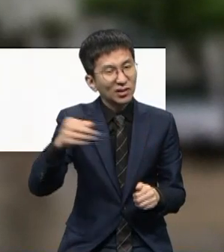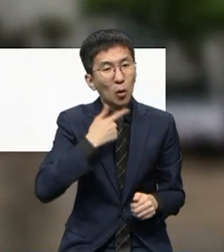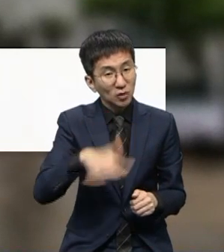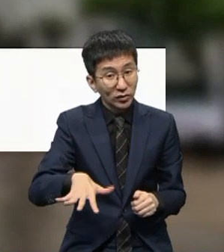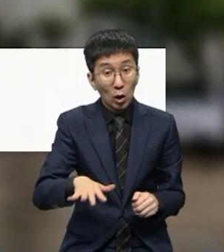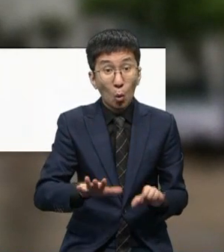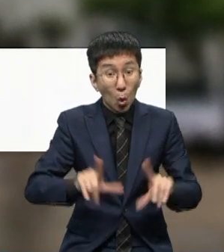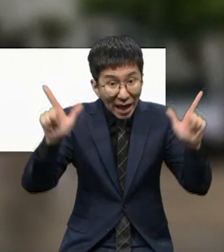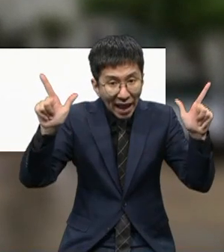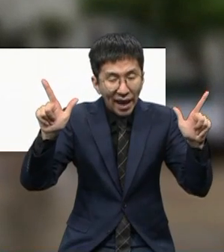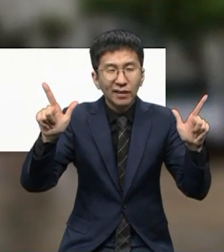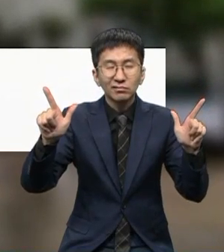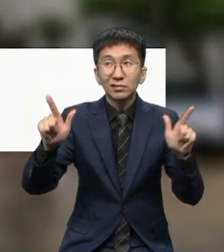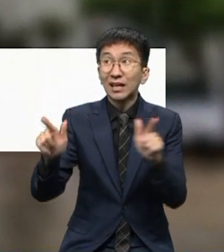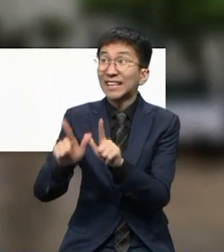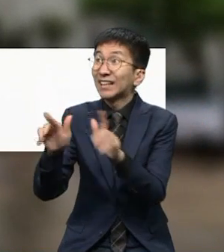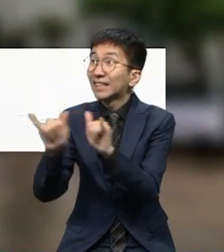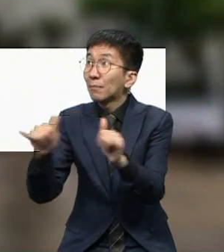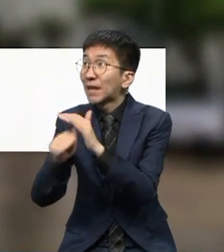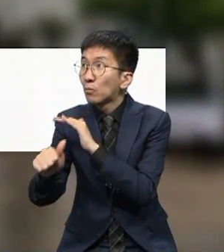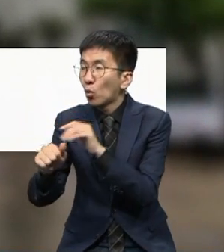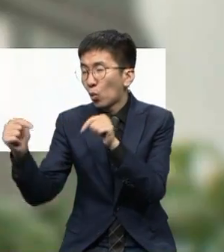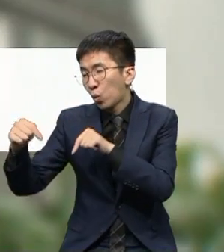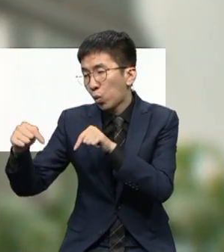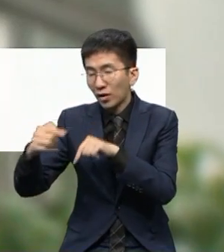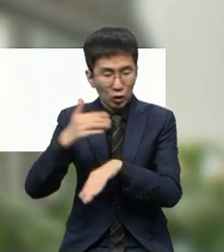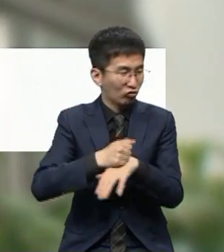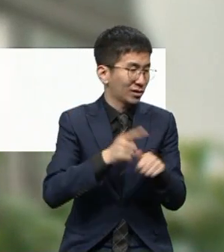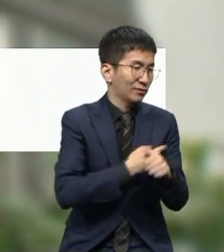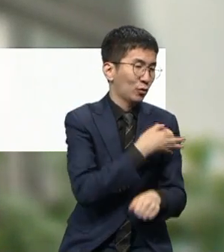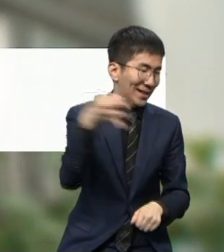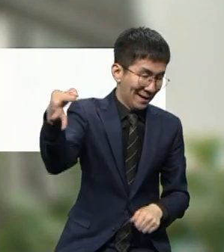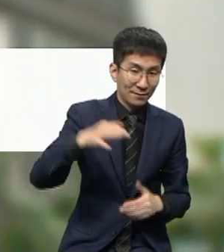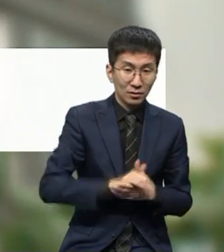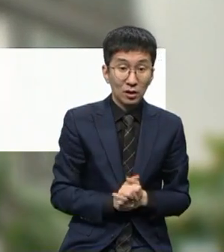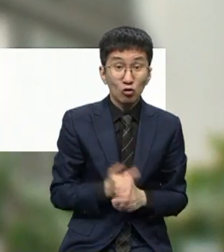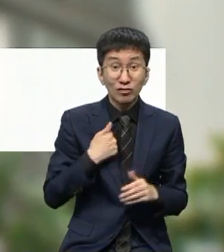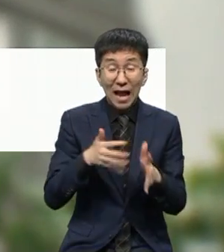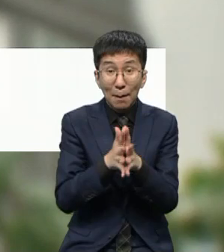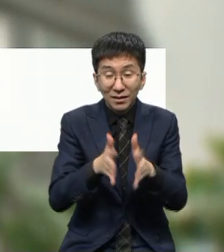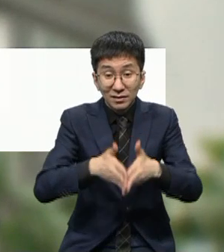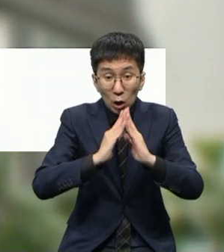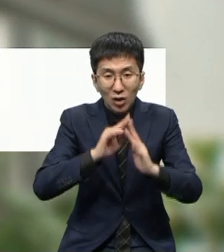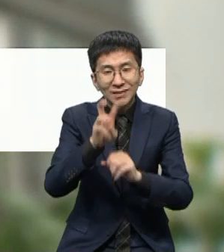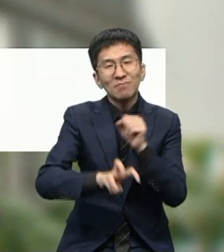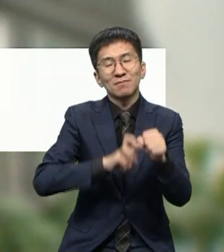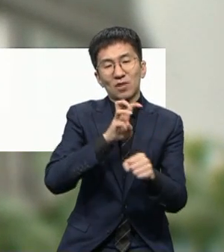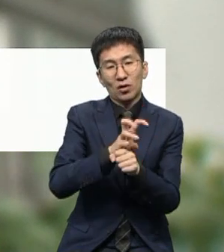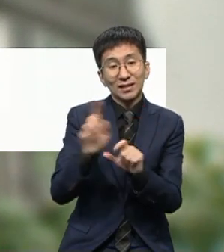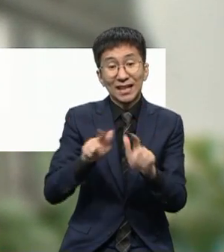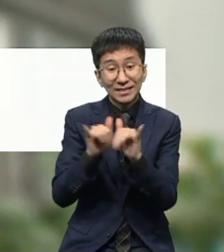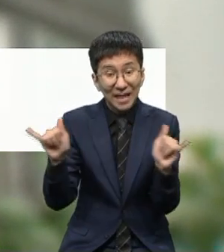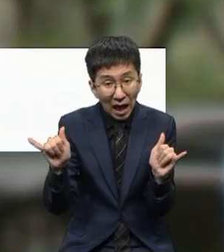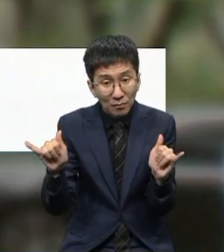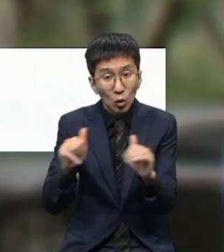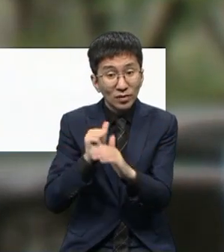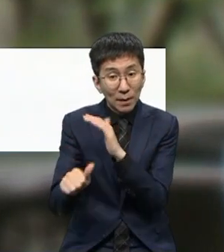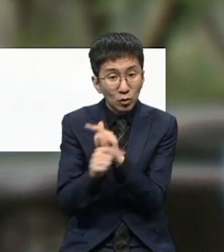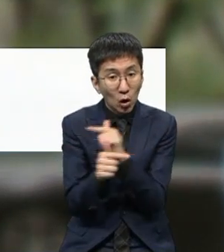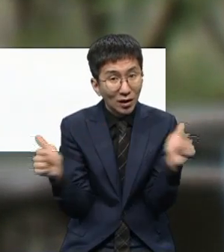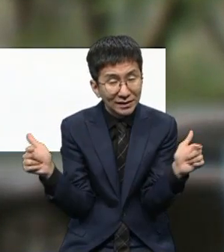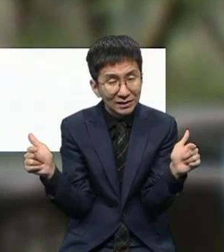사용할 타이의 약값도 가 어 탕 심야에 아파트 거야 너 같이 뭔가 더 나 대통령도 던가